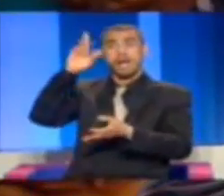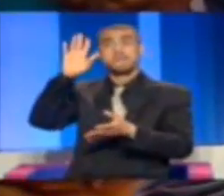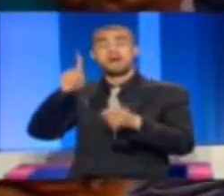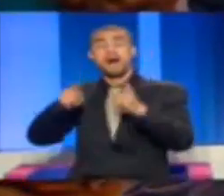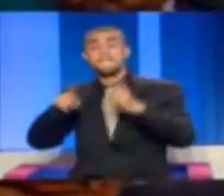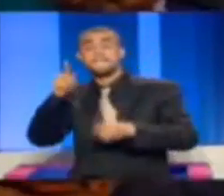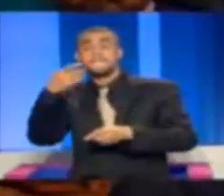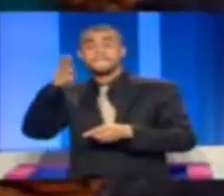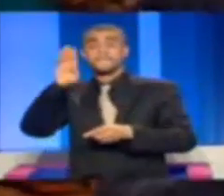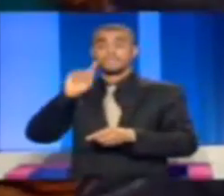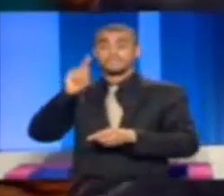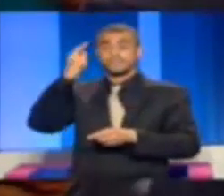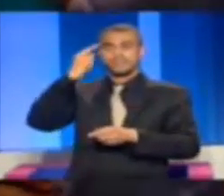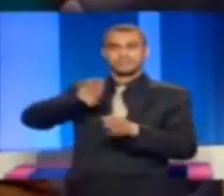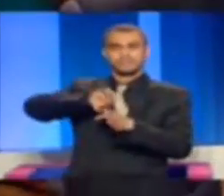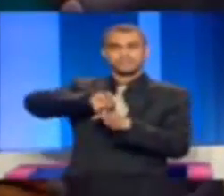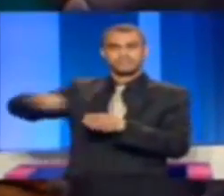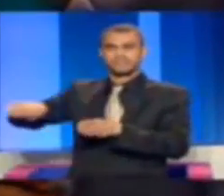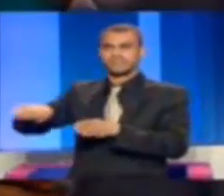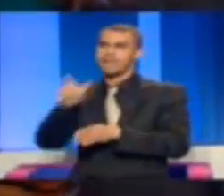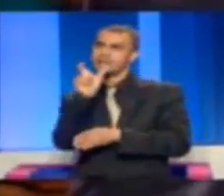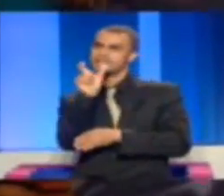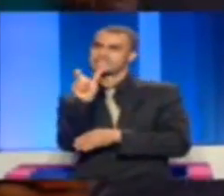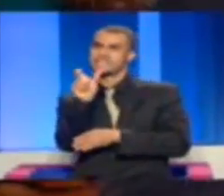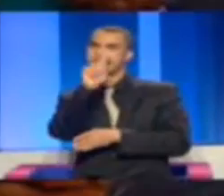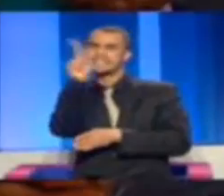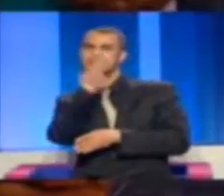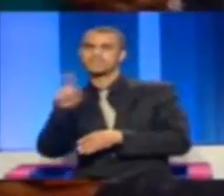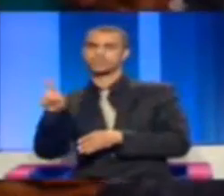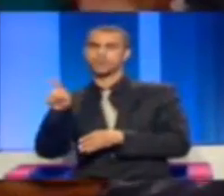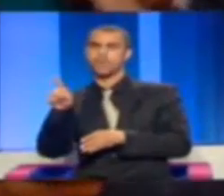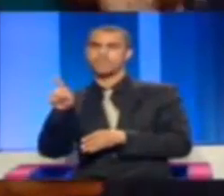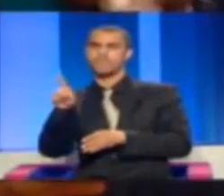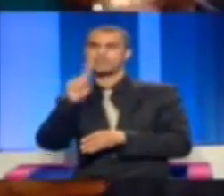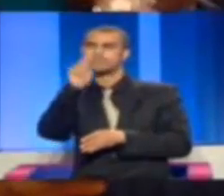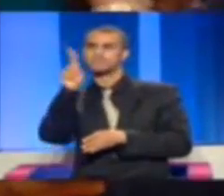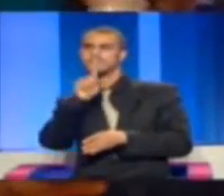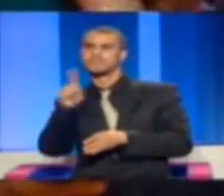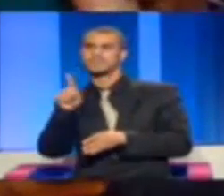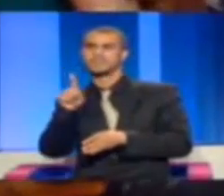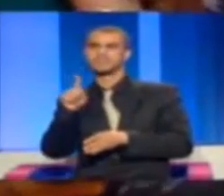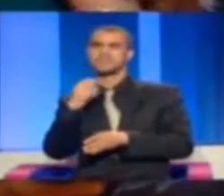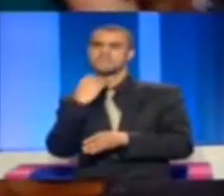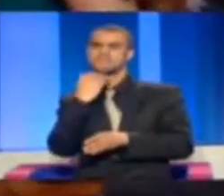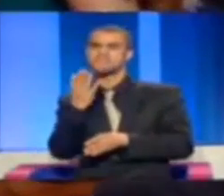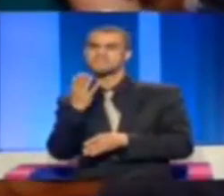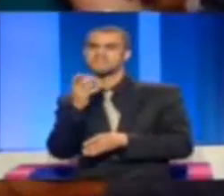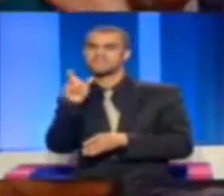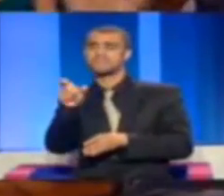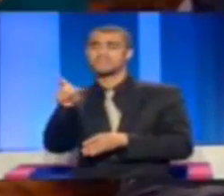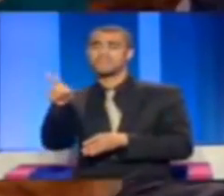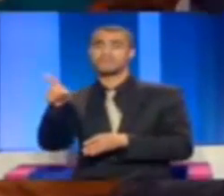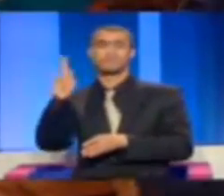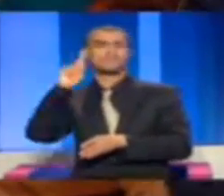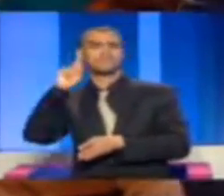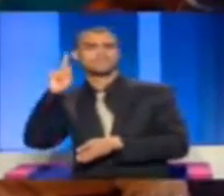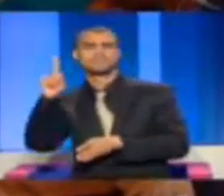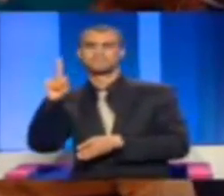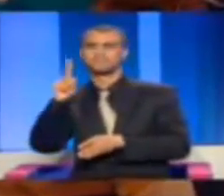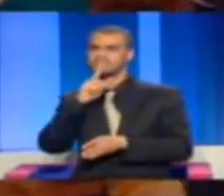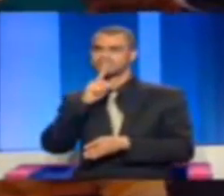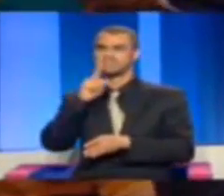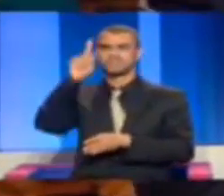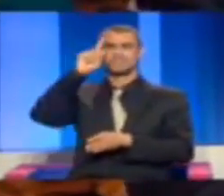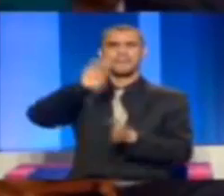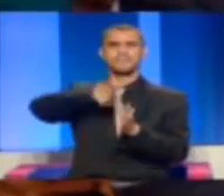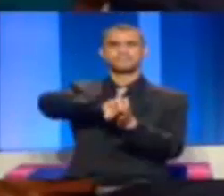العنف الرمزي؟ فقط ديك الكلمة ديال زيزون، فقط بالكلمة أننا بمجرد أنه ما تسمعش ما تتكلمش